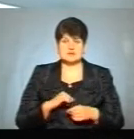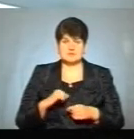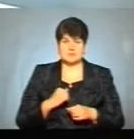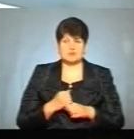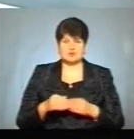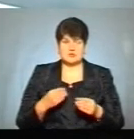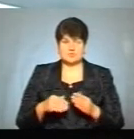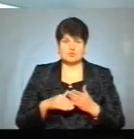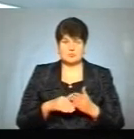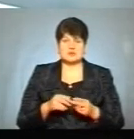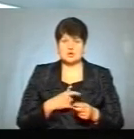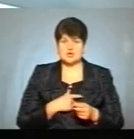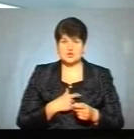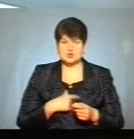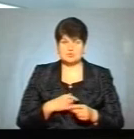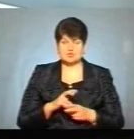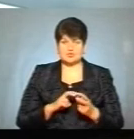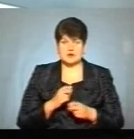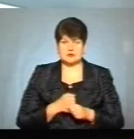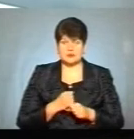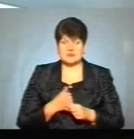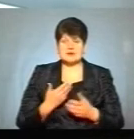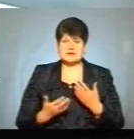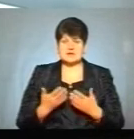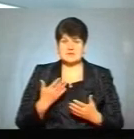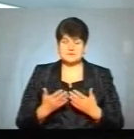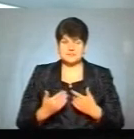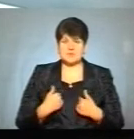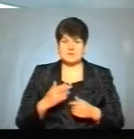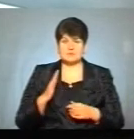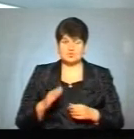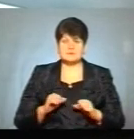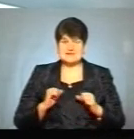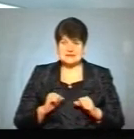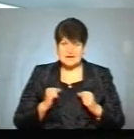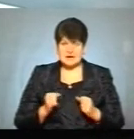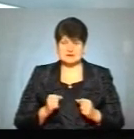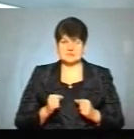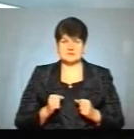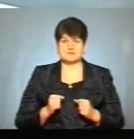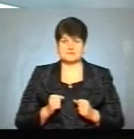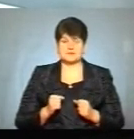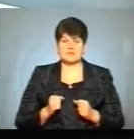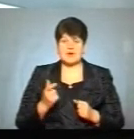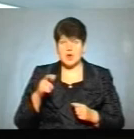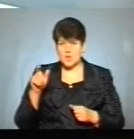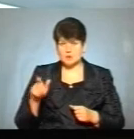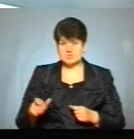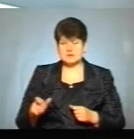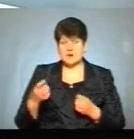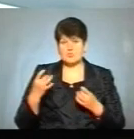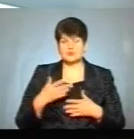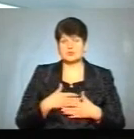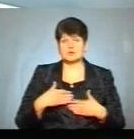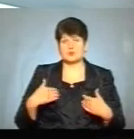і допомагати собі шукати роботу. Розумієте, якщо ми будемо дуже старатися, прикладати максимум зусиль, а людина ну просто вона не